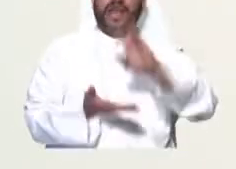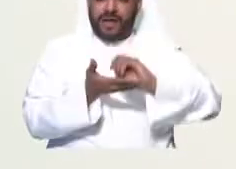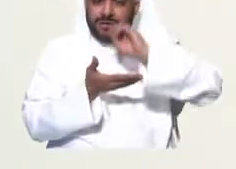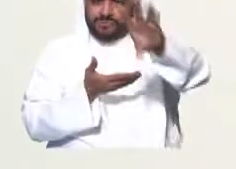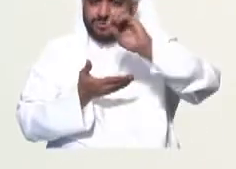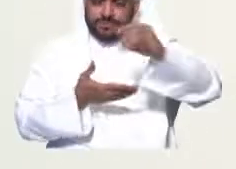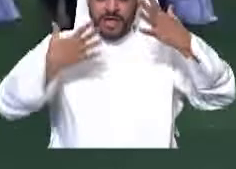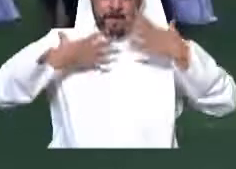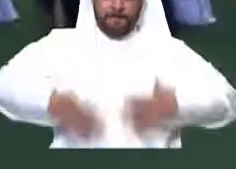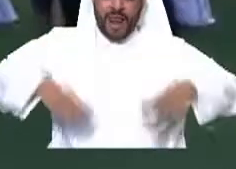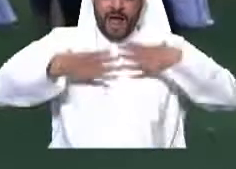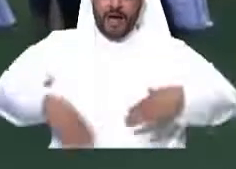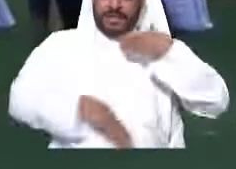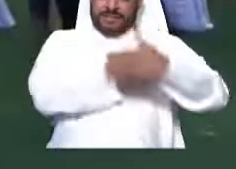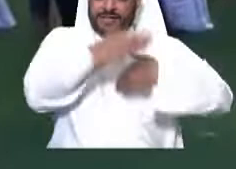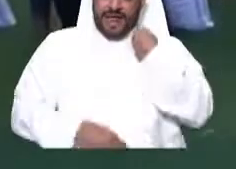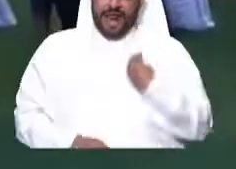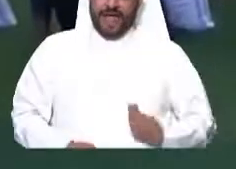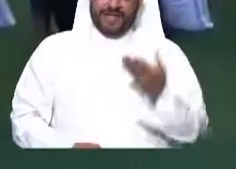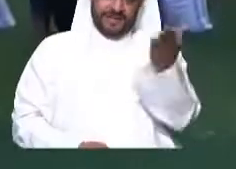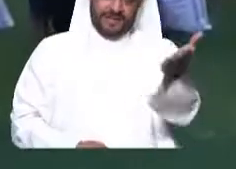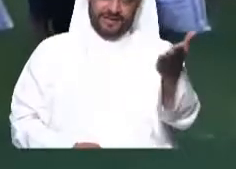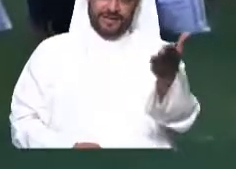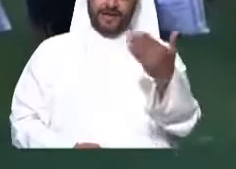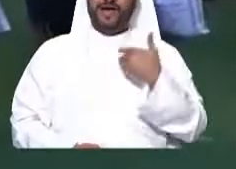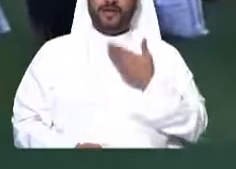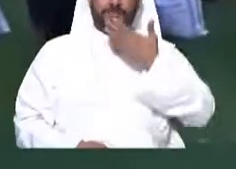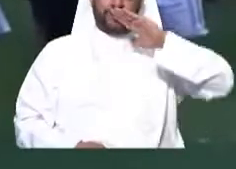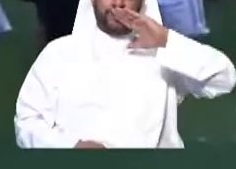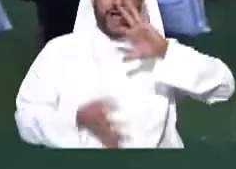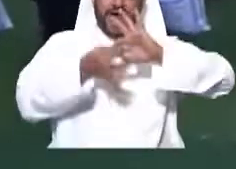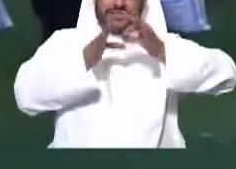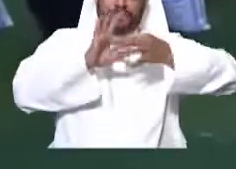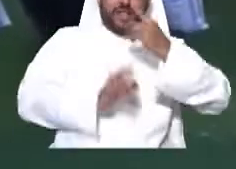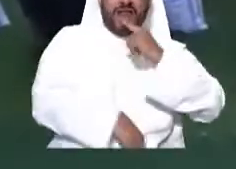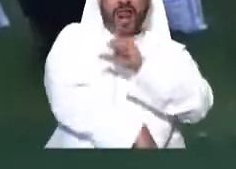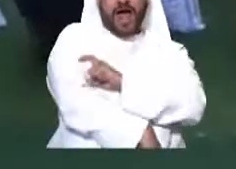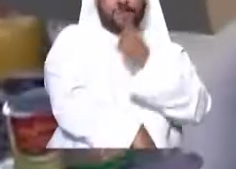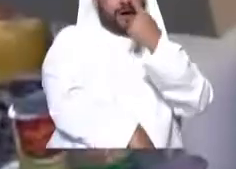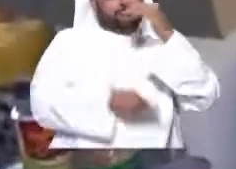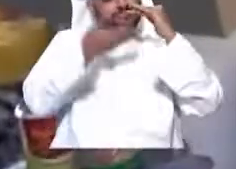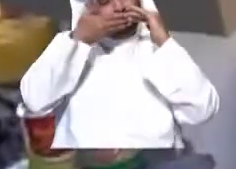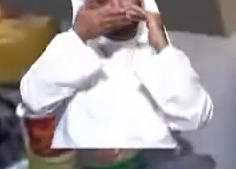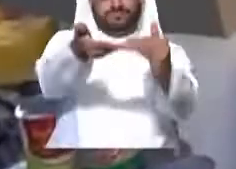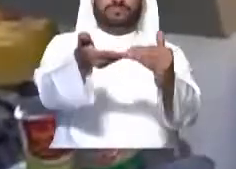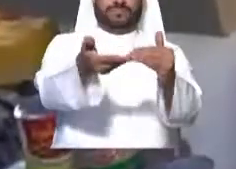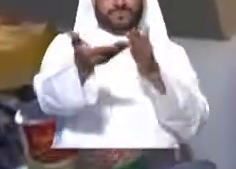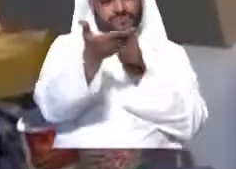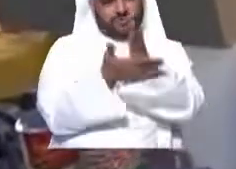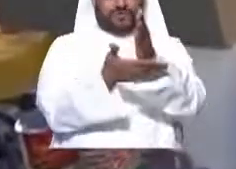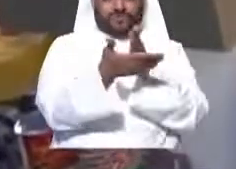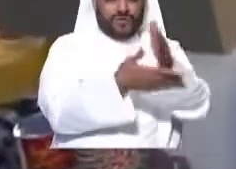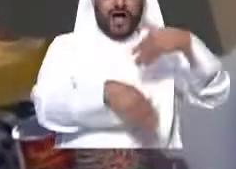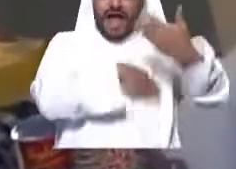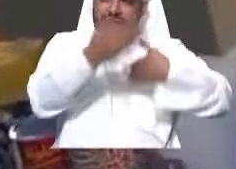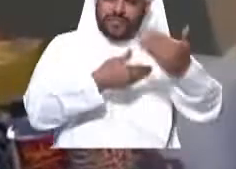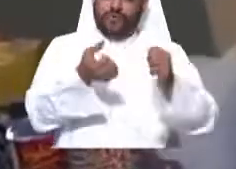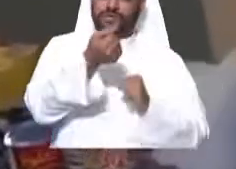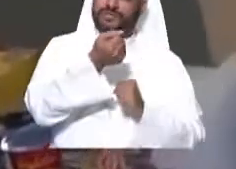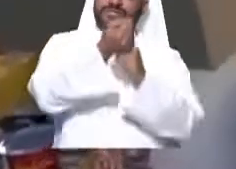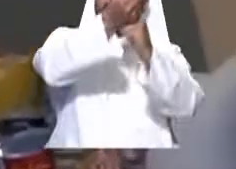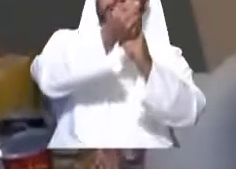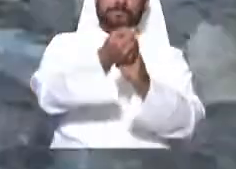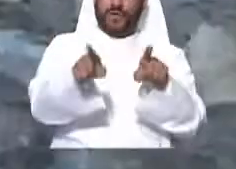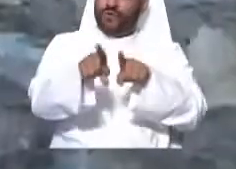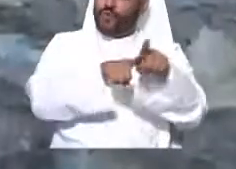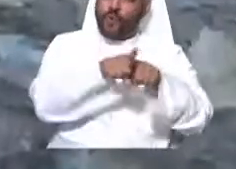عدة محافظات كذلك. التدخل الإنساني للهلال الأحمر الكويتي يأتي في إطار دعم دولة الكويت